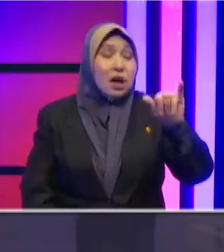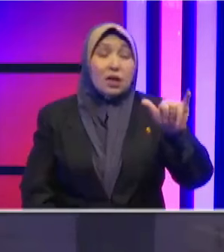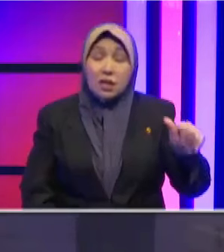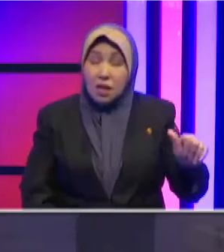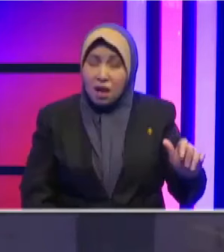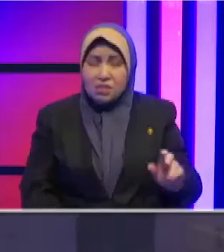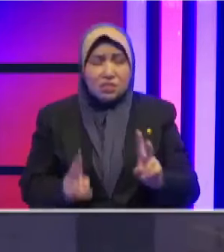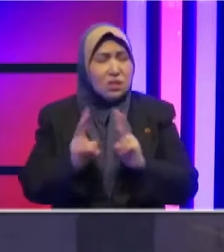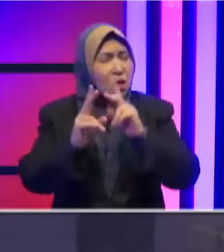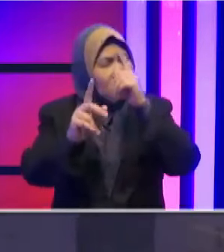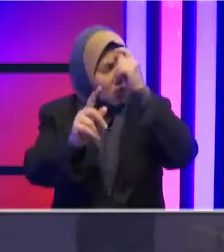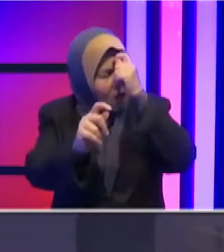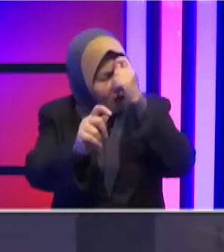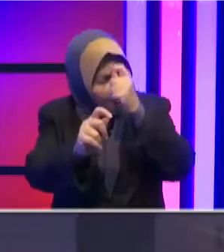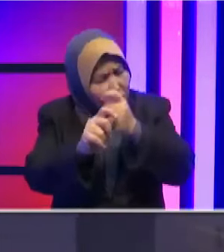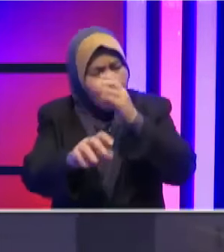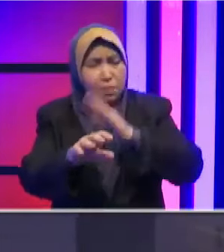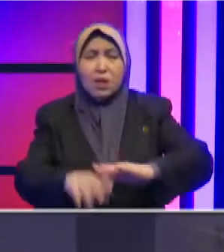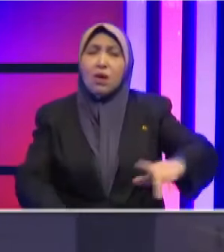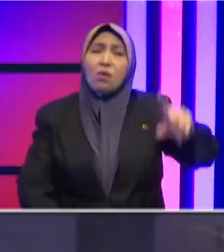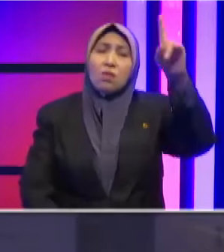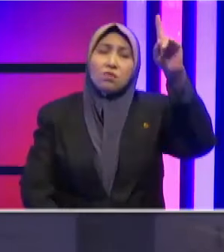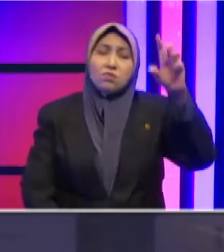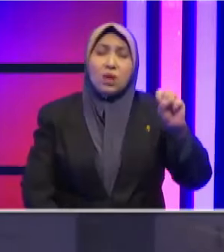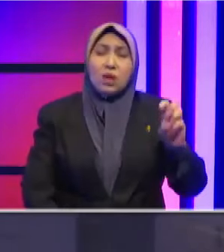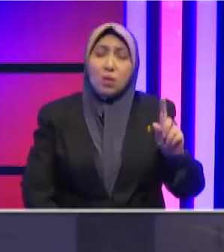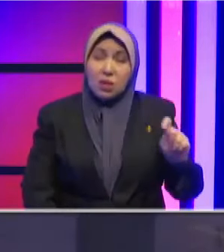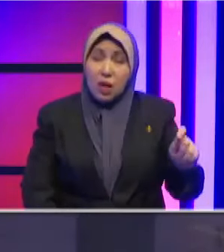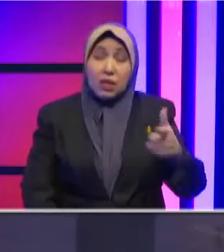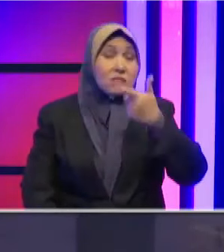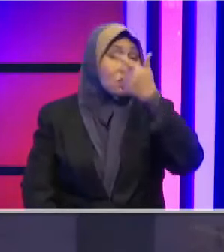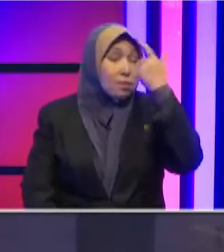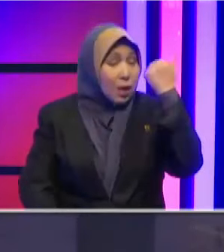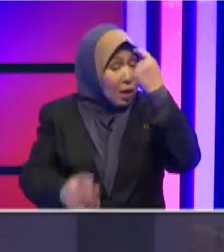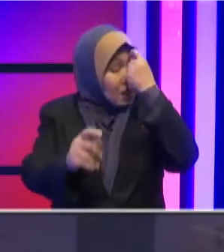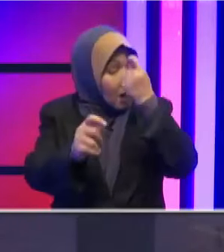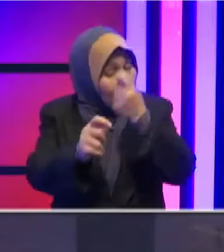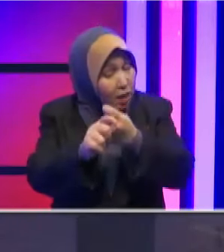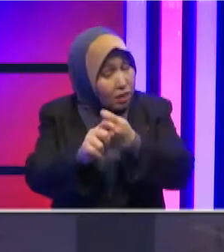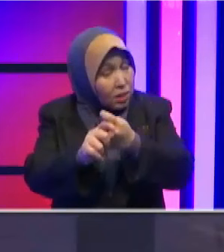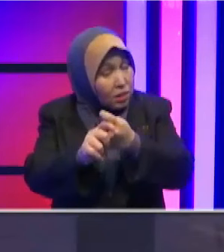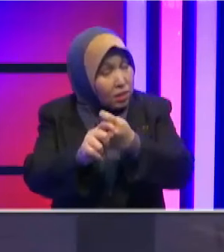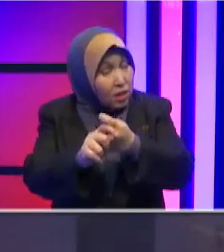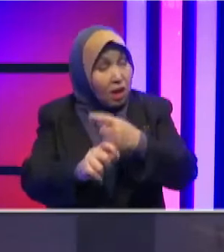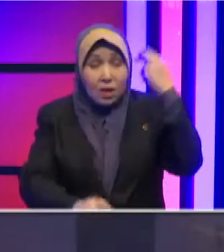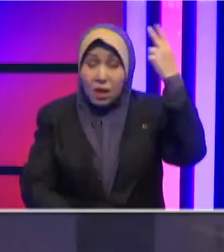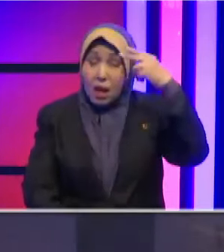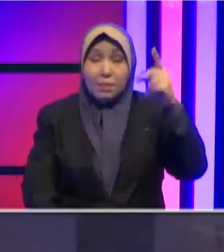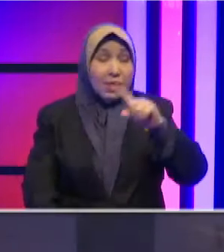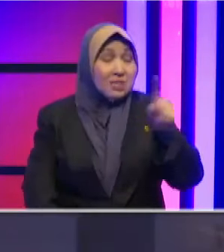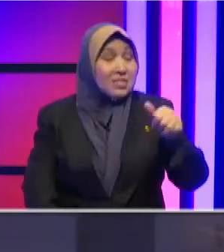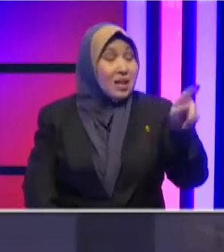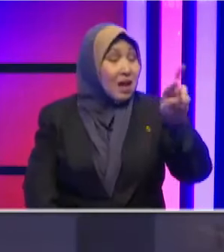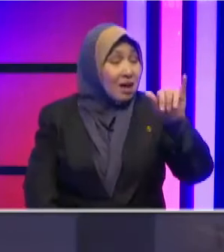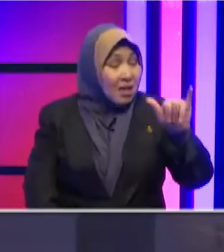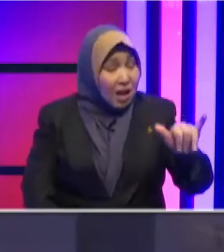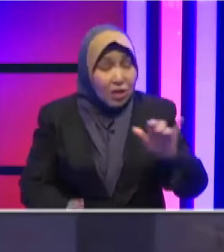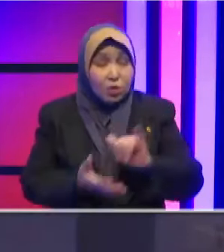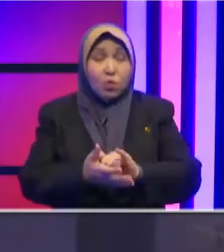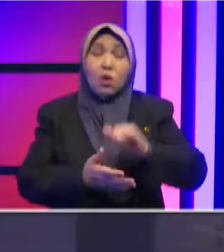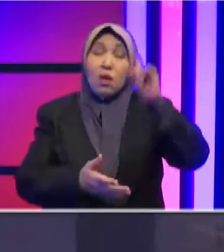sangat taat kepada Allah subhanahuwata'ala disebabkan ketaatan Baginda Allah Subhanahu Wa Ta'ala